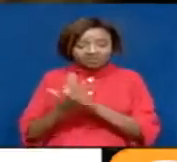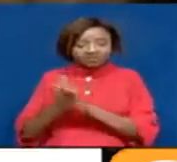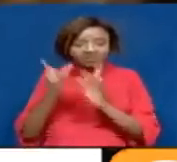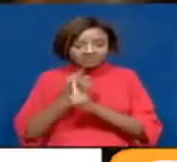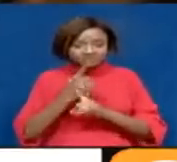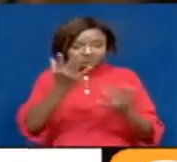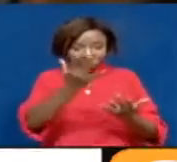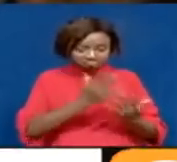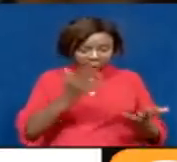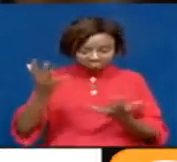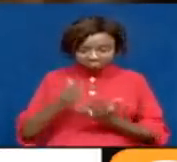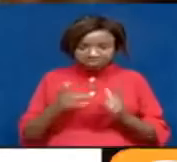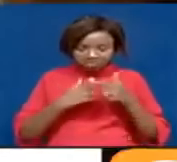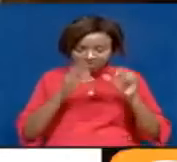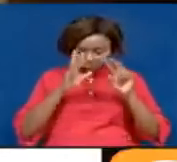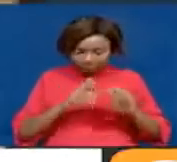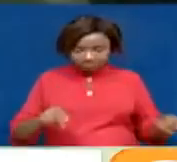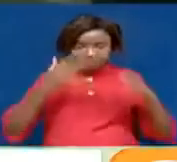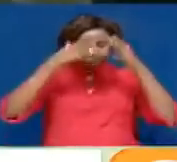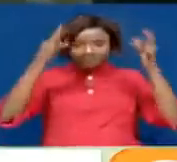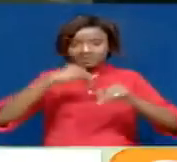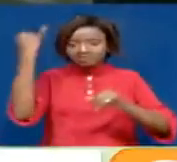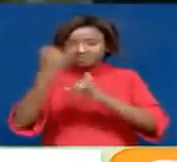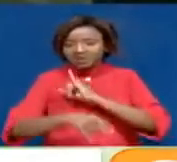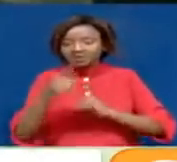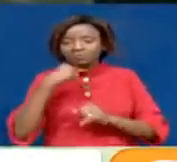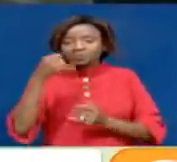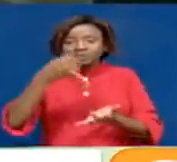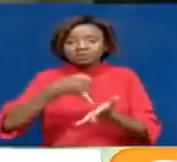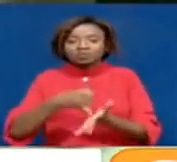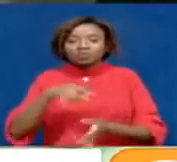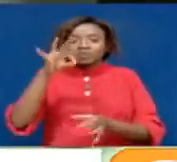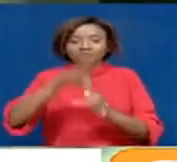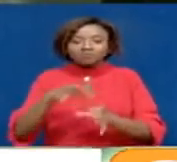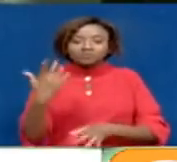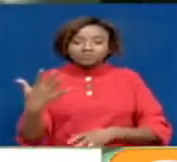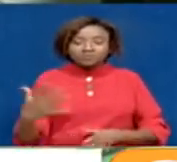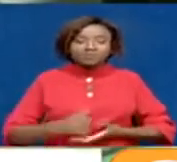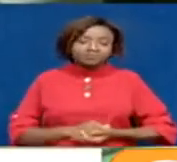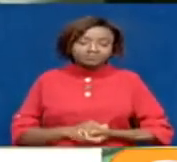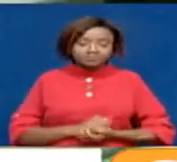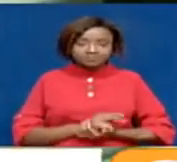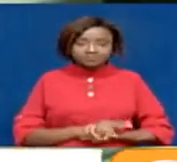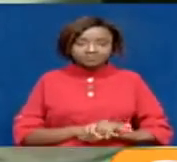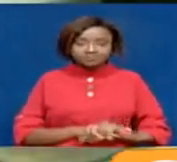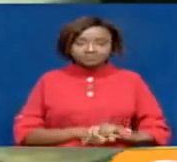na kuamua watakao kuwepo kwenye karatasi ya kupiga kura Agosti. Brenda Wanga, Runinga ya Citizen, Nairobi.